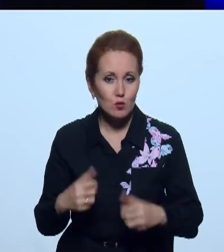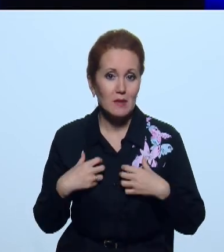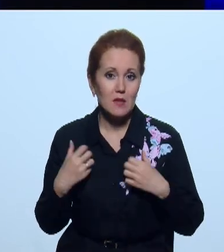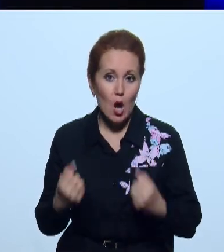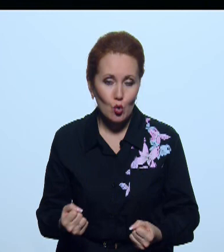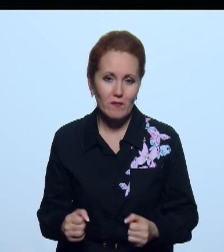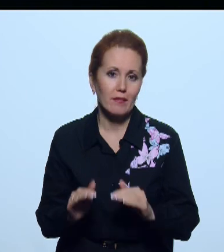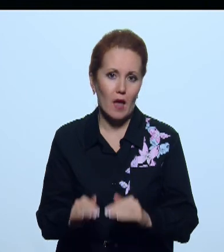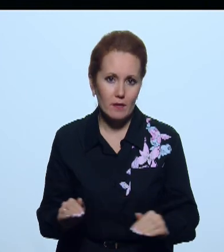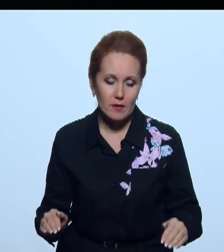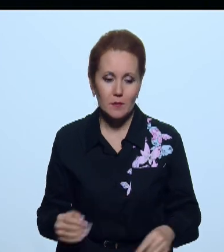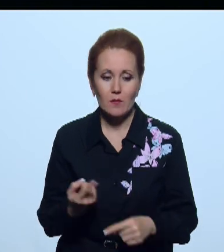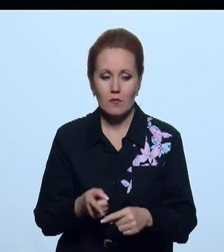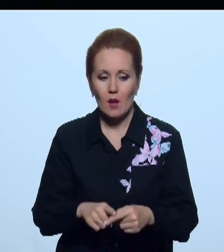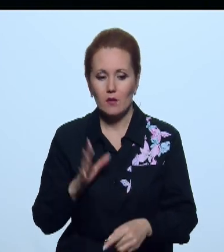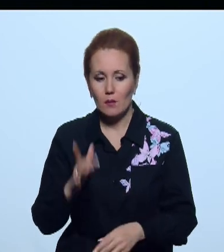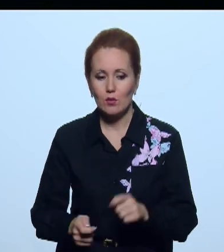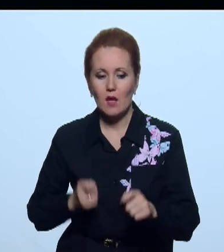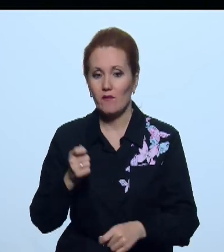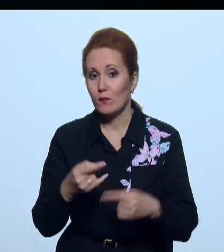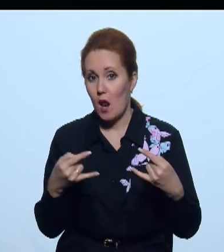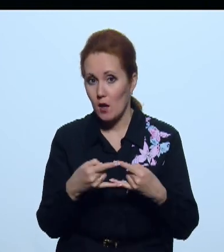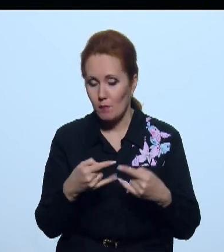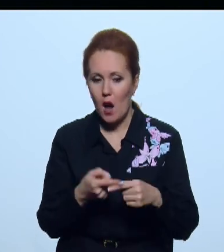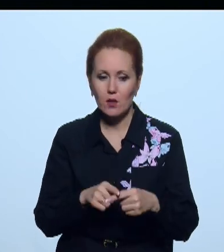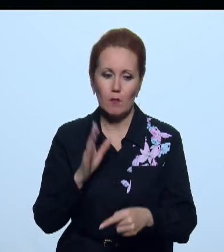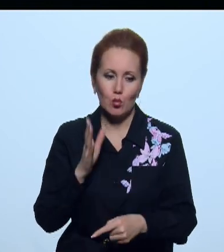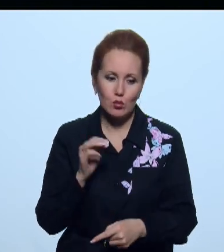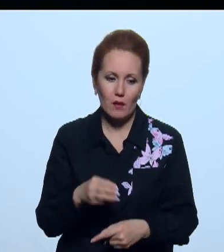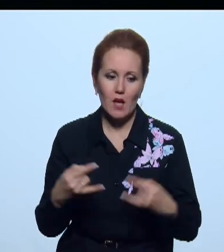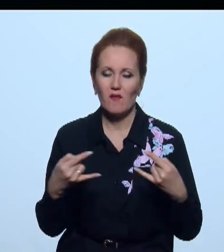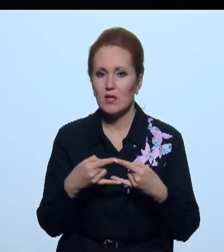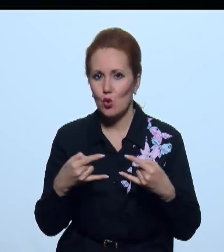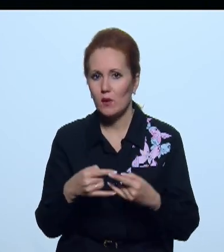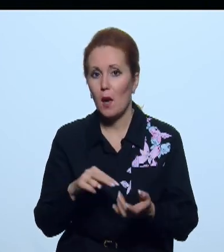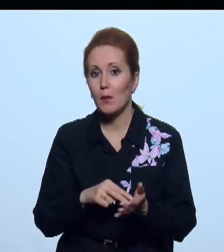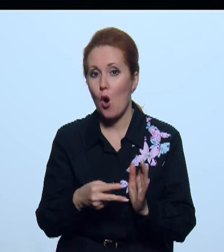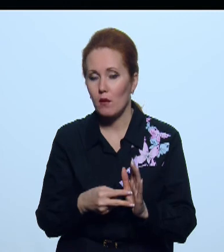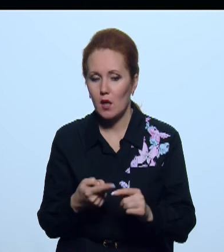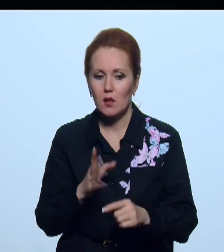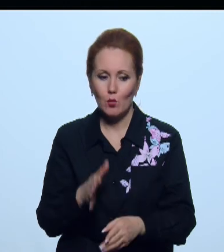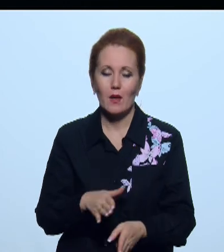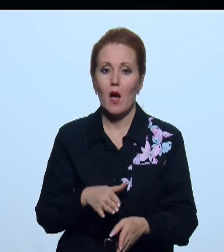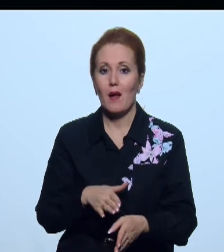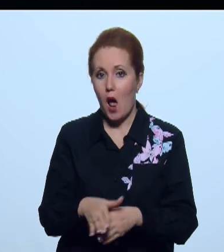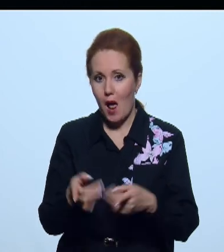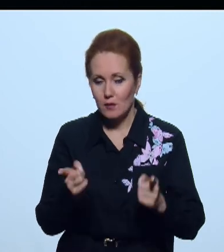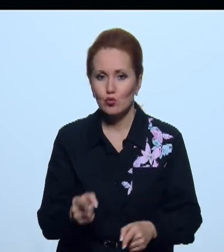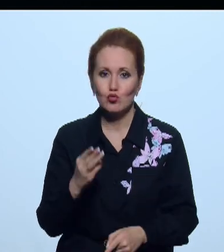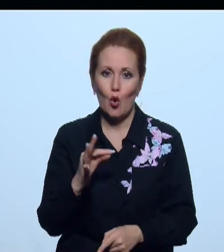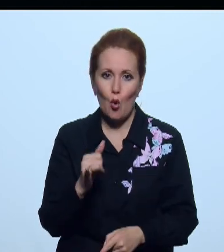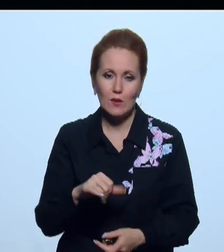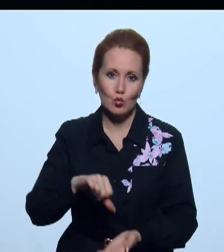ну, дети. Это будет заявка от телекомпании, потому что это будет телевизионный проект, это будет реалити-шоу как раз с